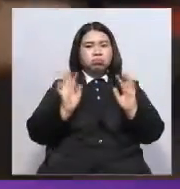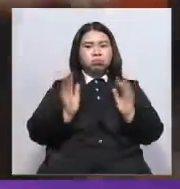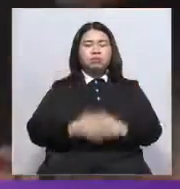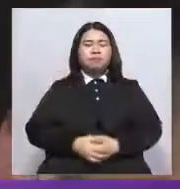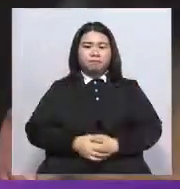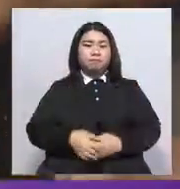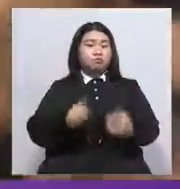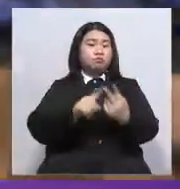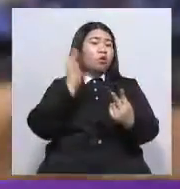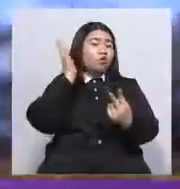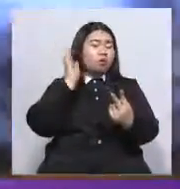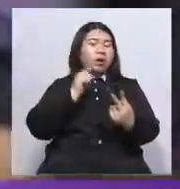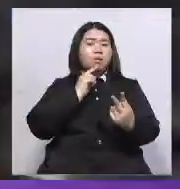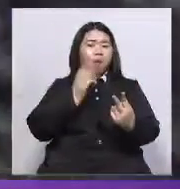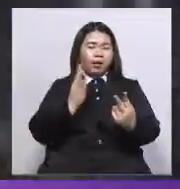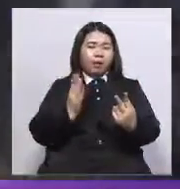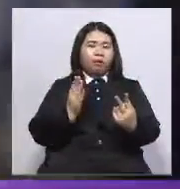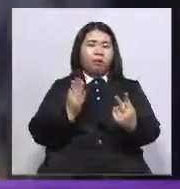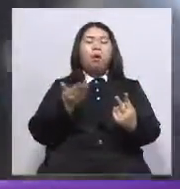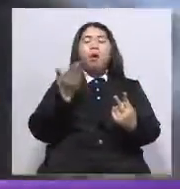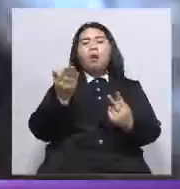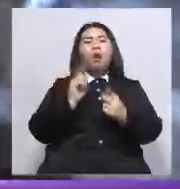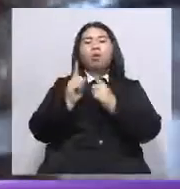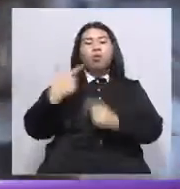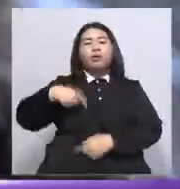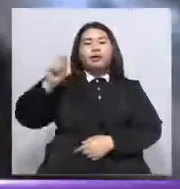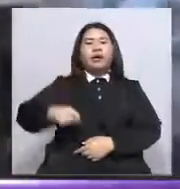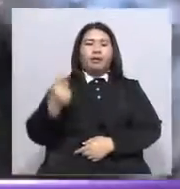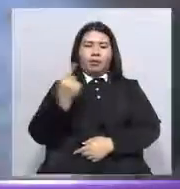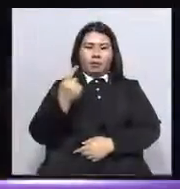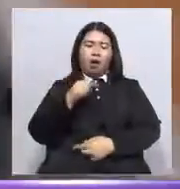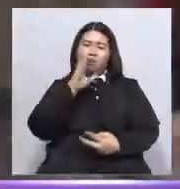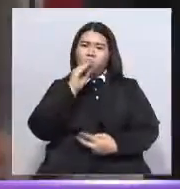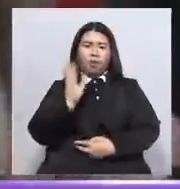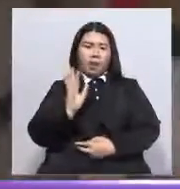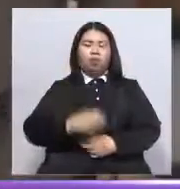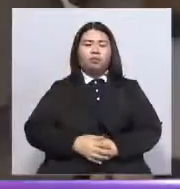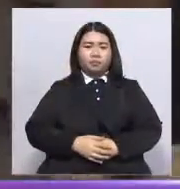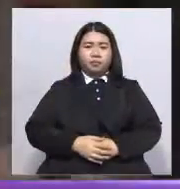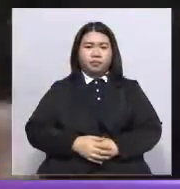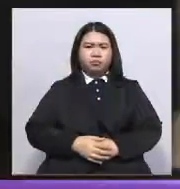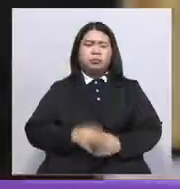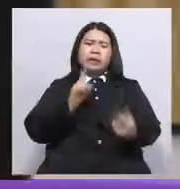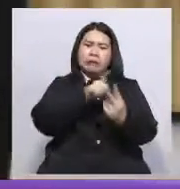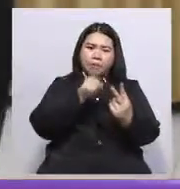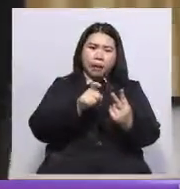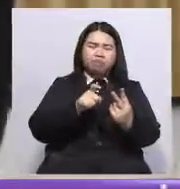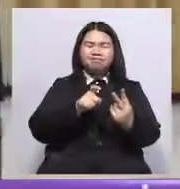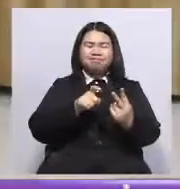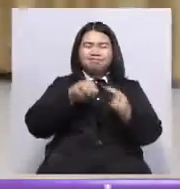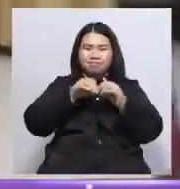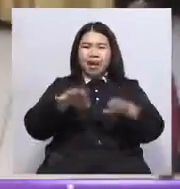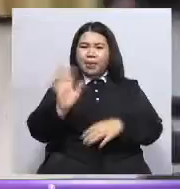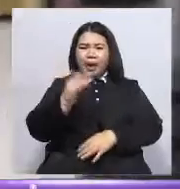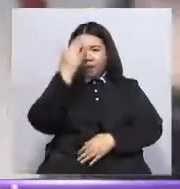นายยงนะคะก็ได้ขอให้การในชั้นศาลค่ะส่วนรายละเอียดในการสอบปากคำนั้นก็ไม่สามารถเปิดเผยได้ค่ะเนื่องจ